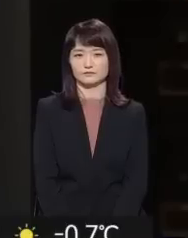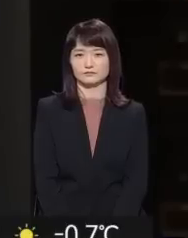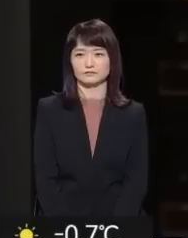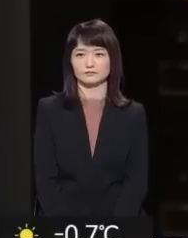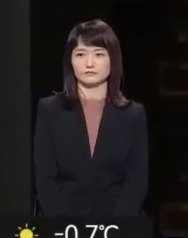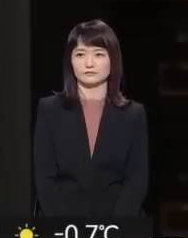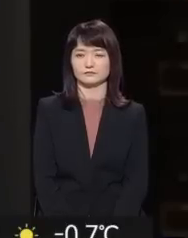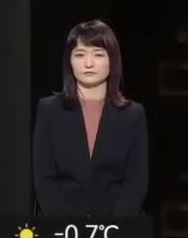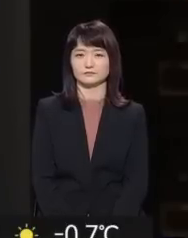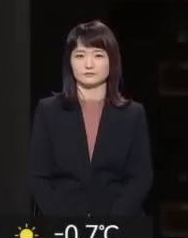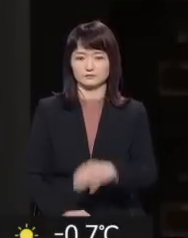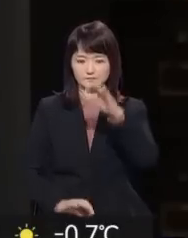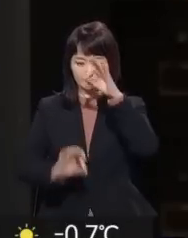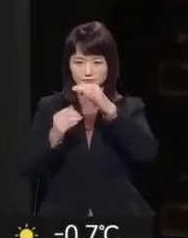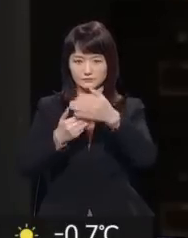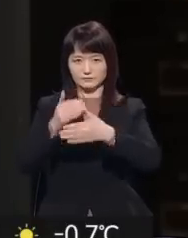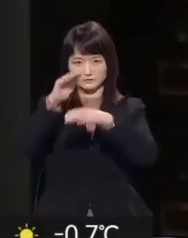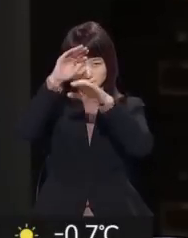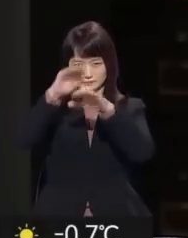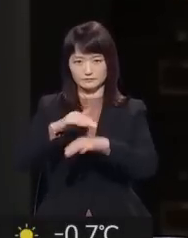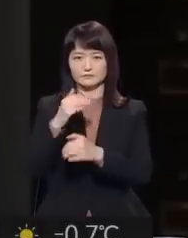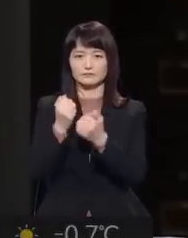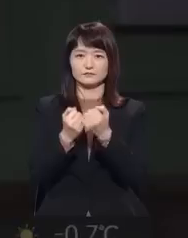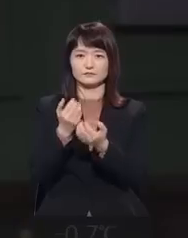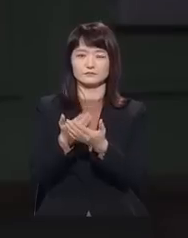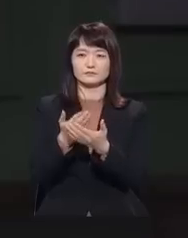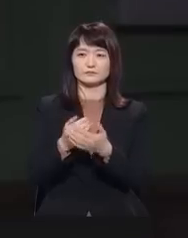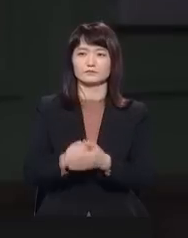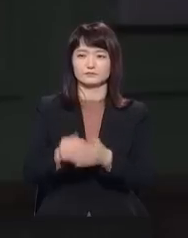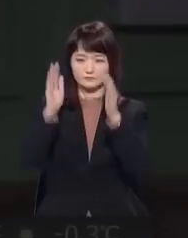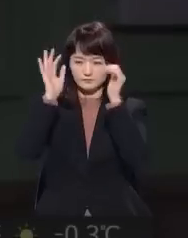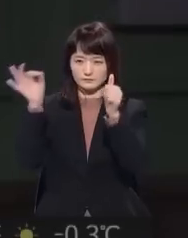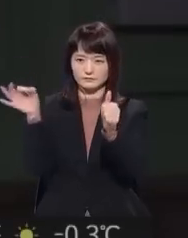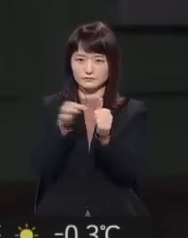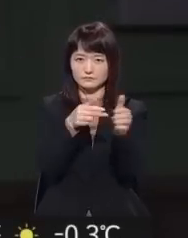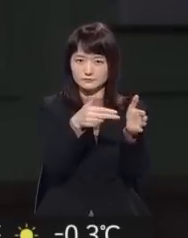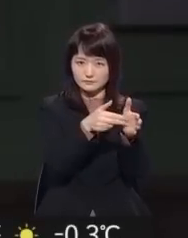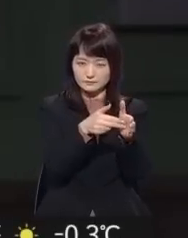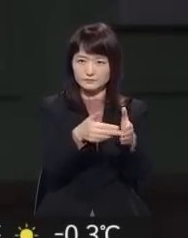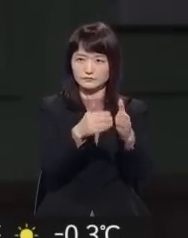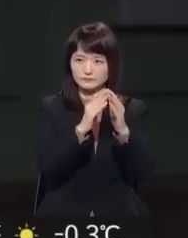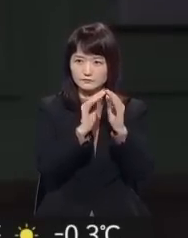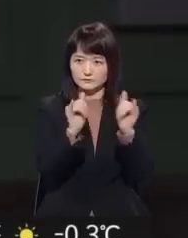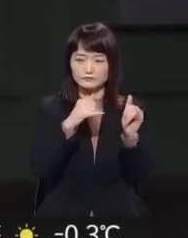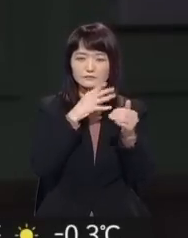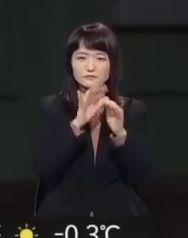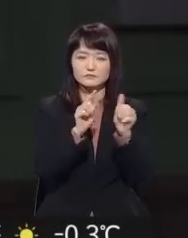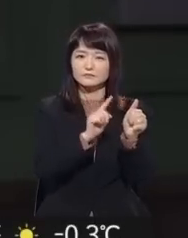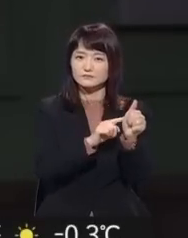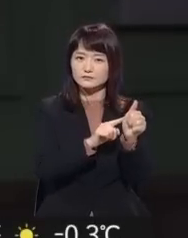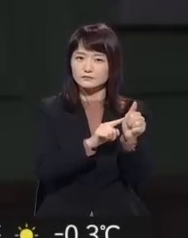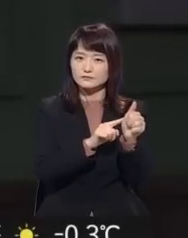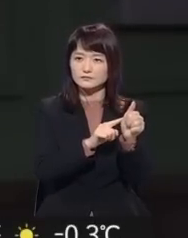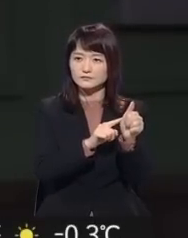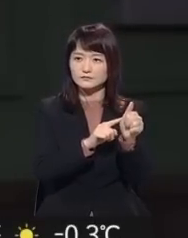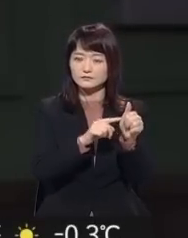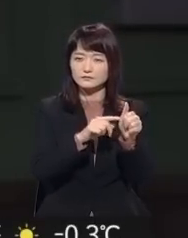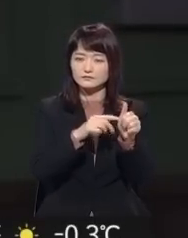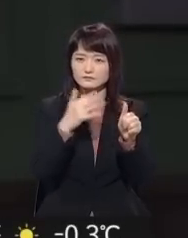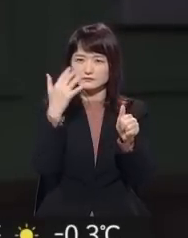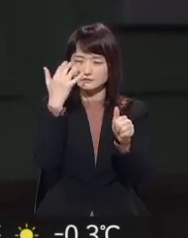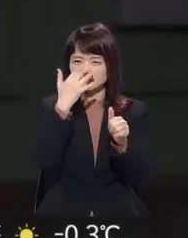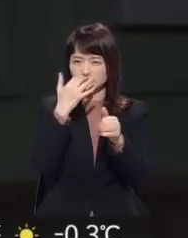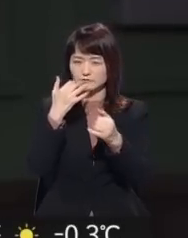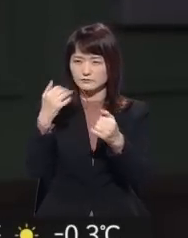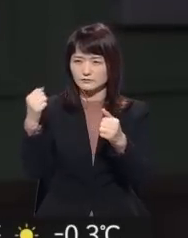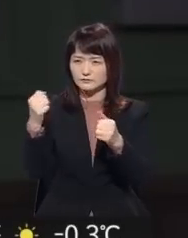자 사건 개요부터 설명해 주시죠 한 장학재단의 설립자이자 이사장인 노인 남성이 있습니다이 남성이 현재 성폭력